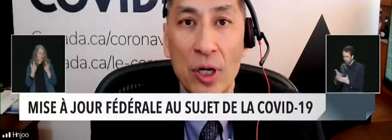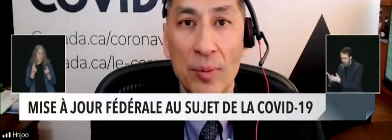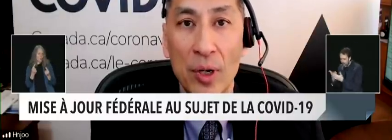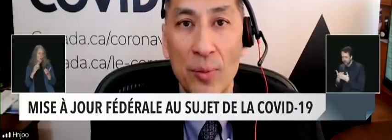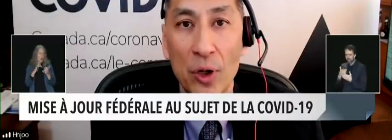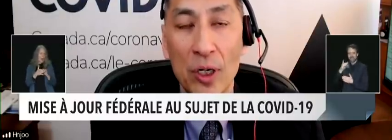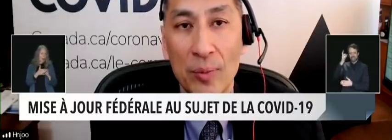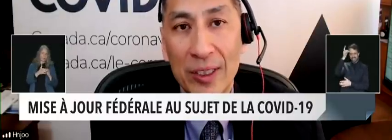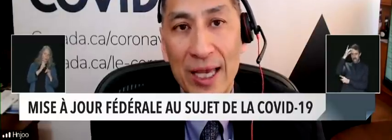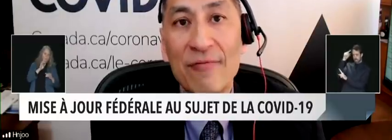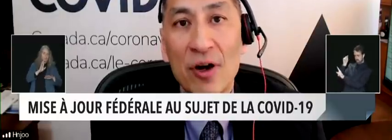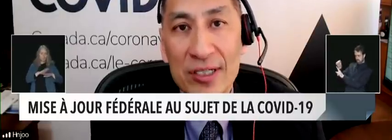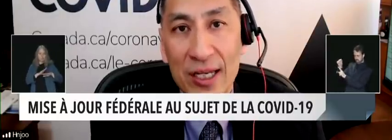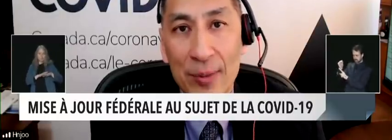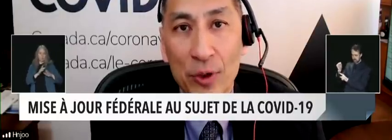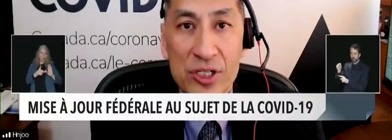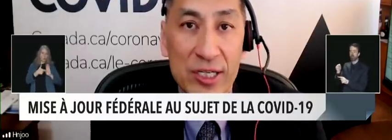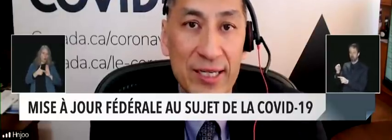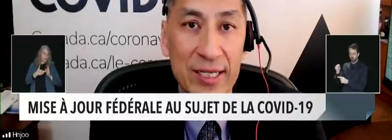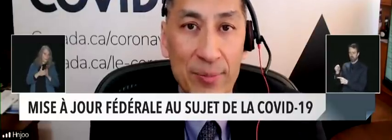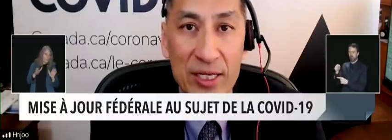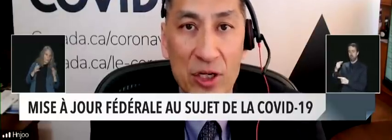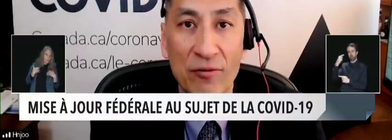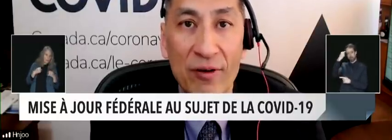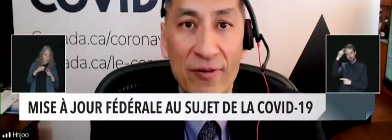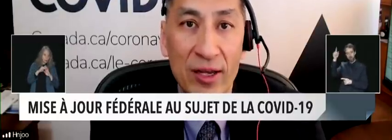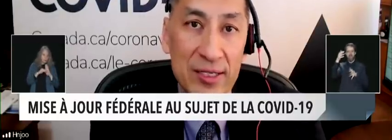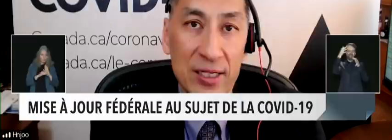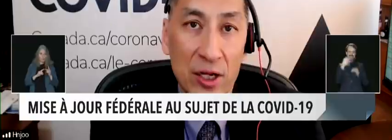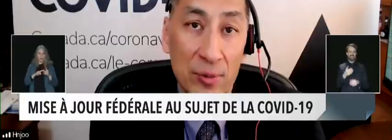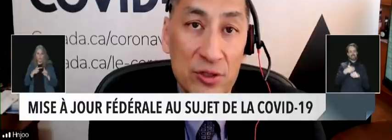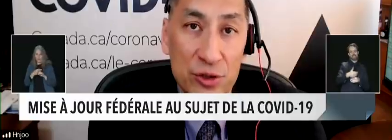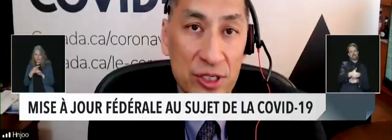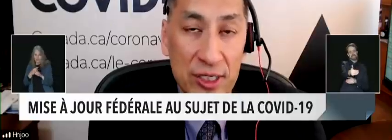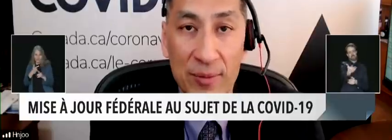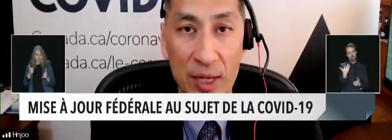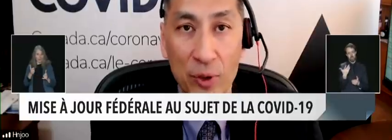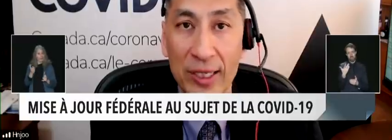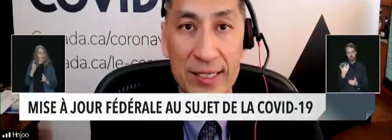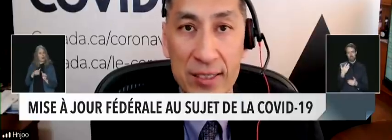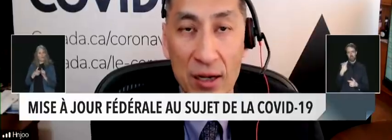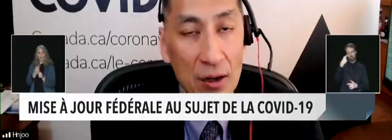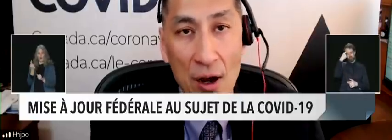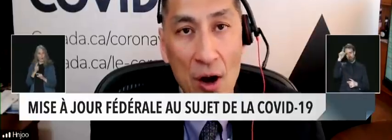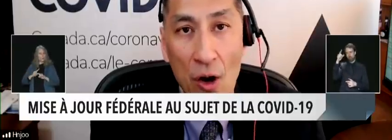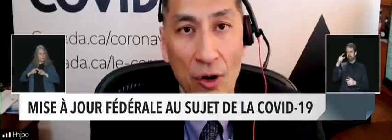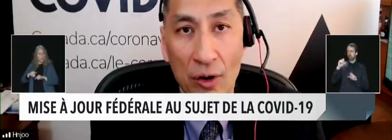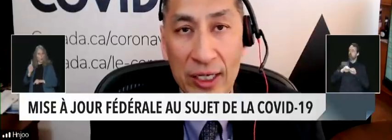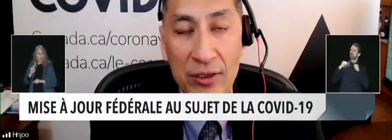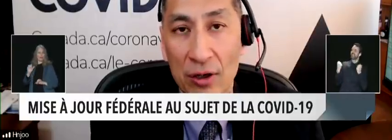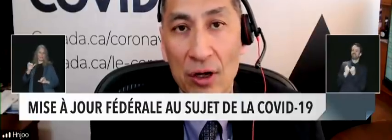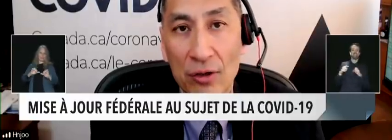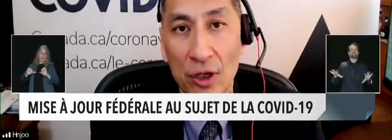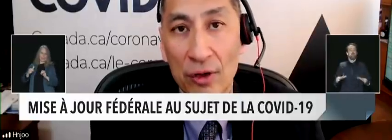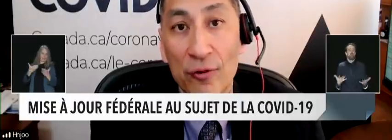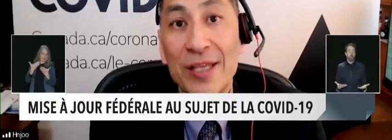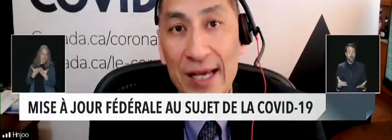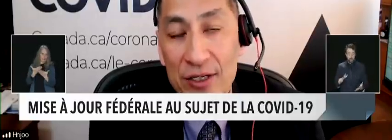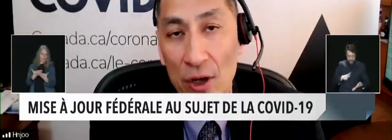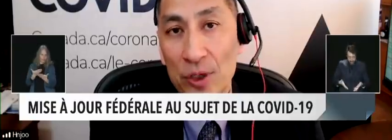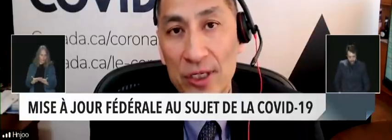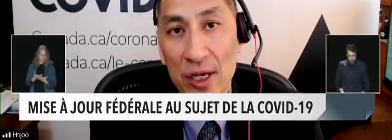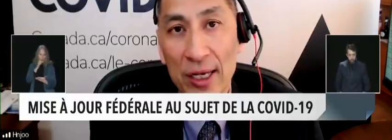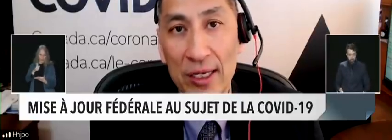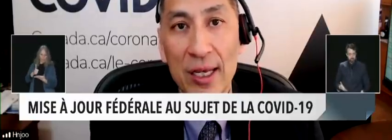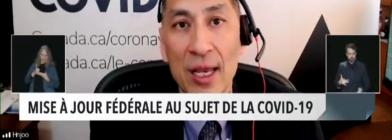avancer à l'approche d'étape qu'est-ce qu'on va faire ici comme une société mais pour l'instant on est encore dans le